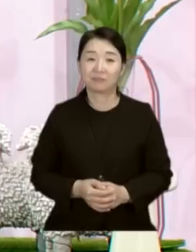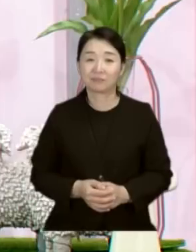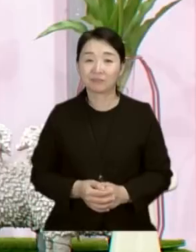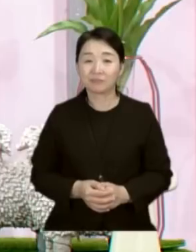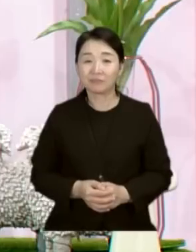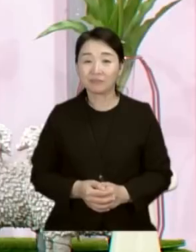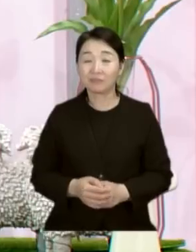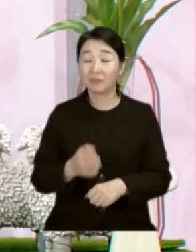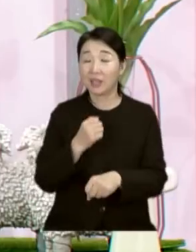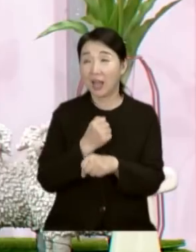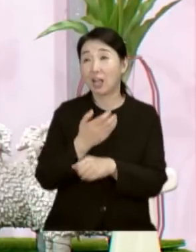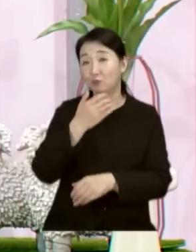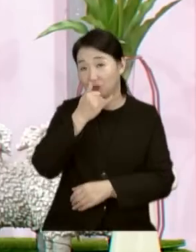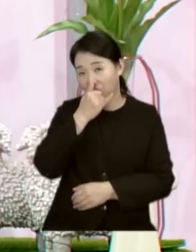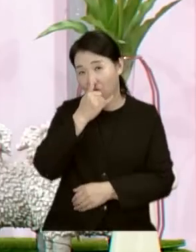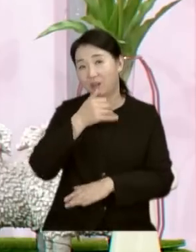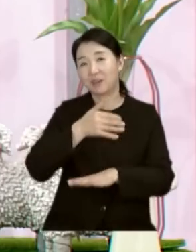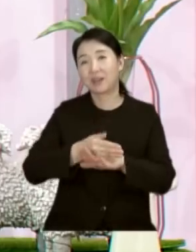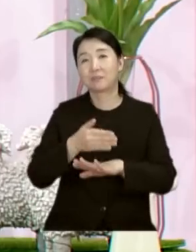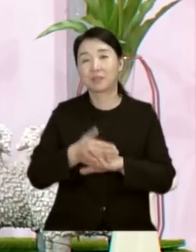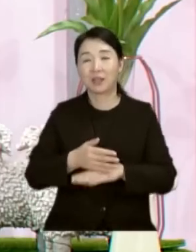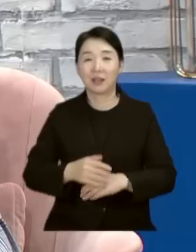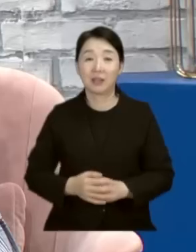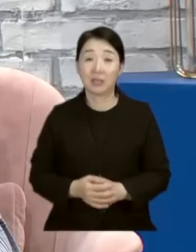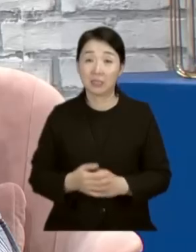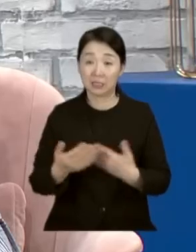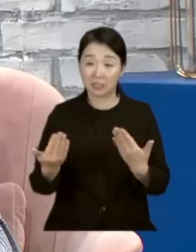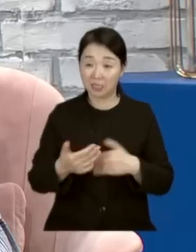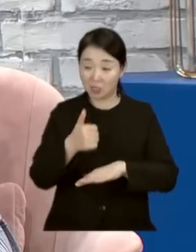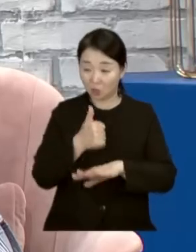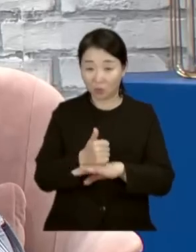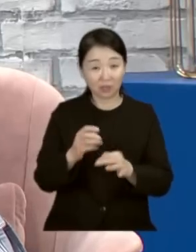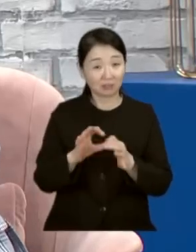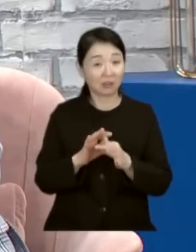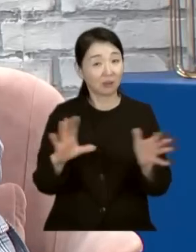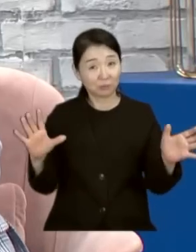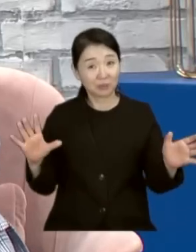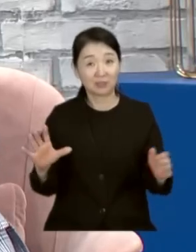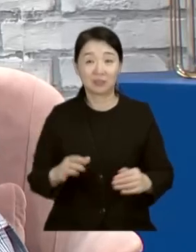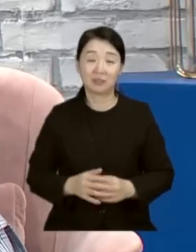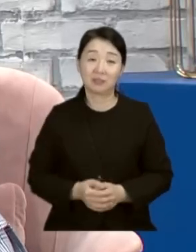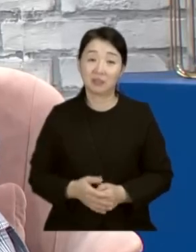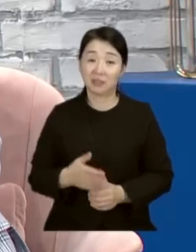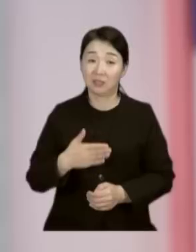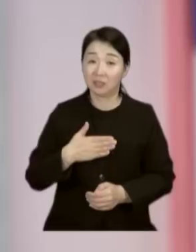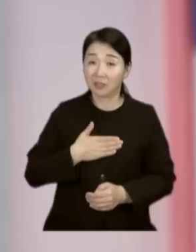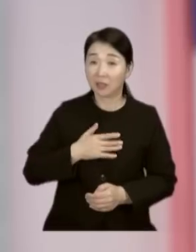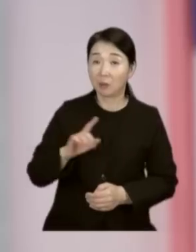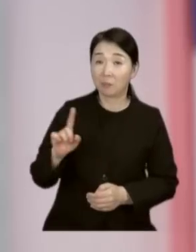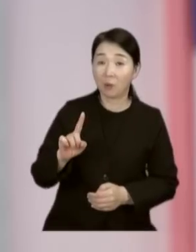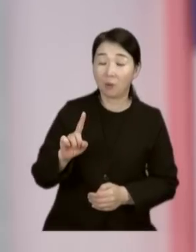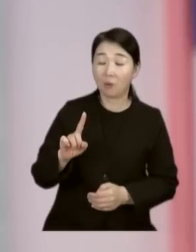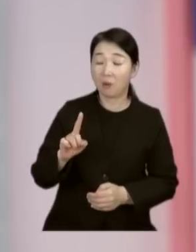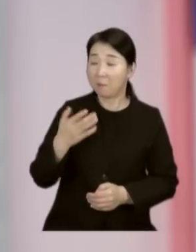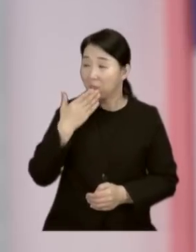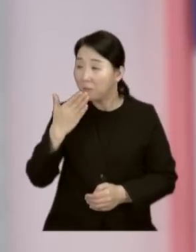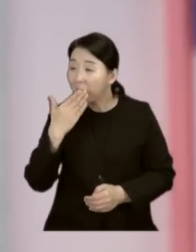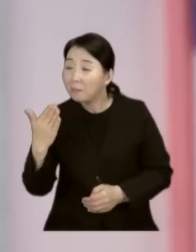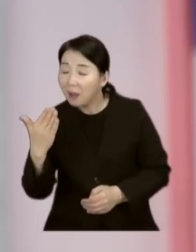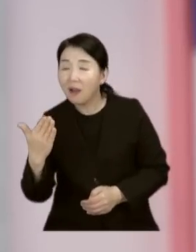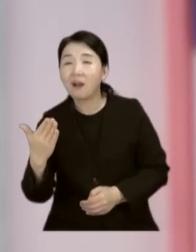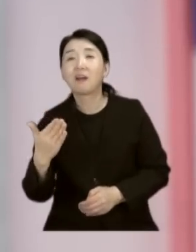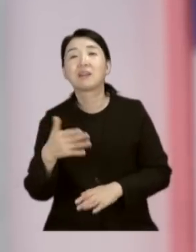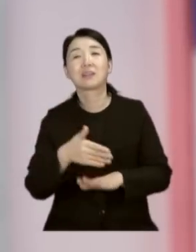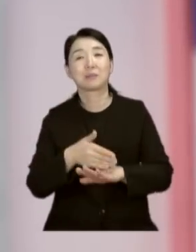그냥 할 수 있음에 감사. 그럼요. 일의 결과가 어떻게 되든 제가 뭐 하나라도 할 수